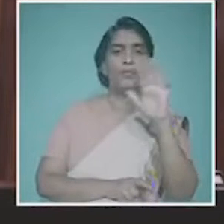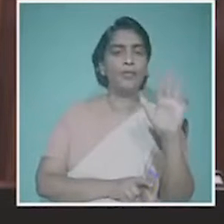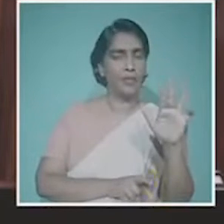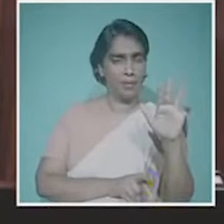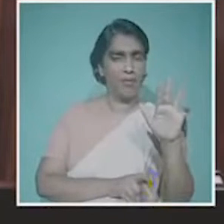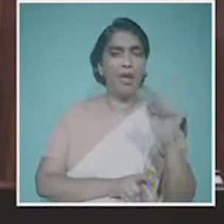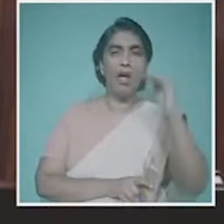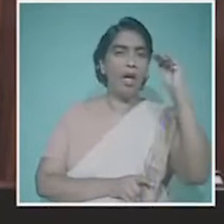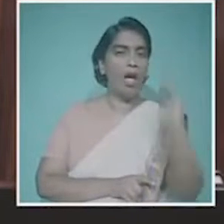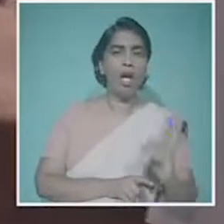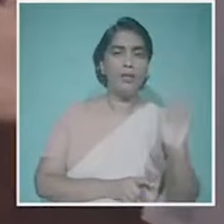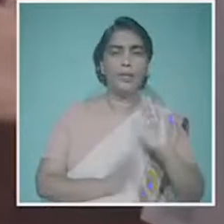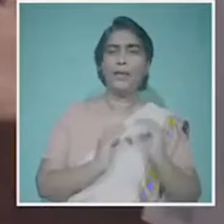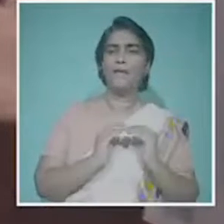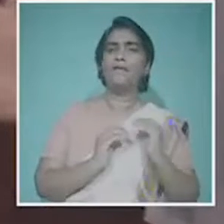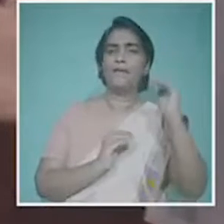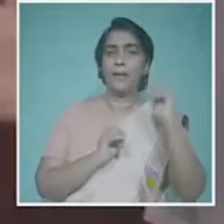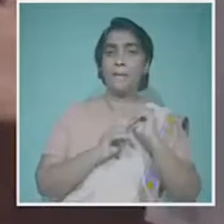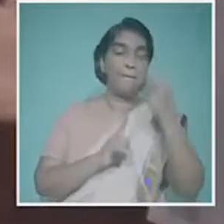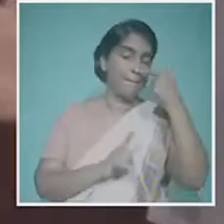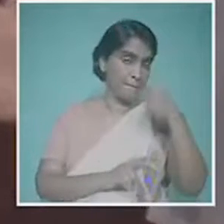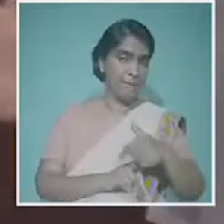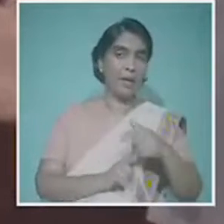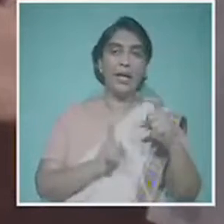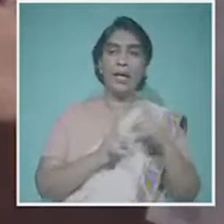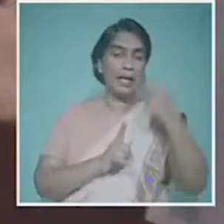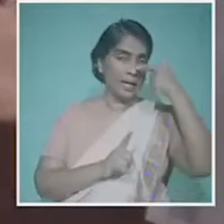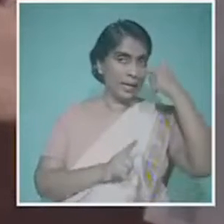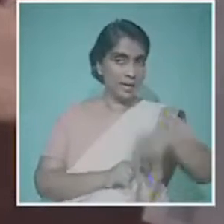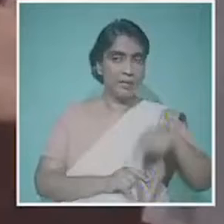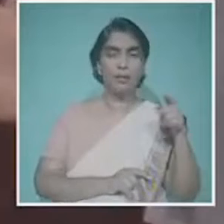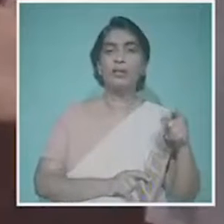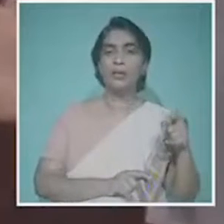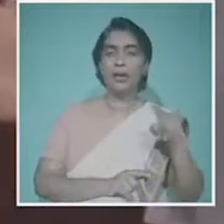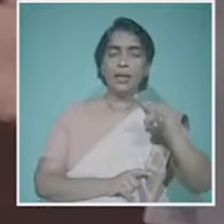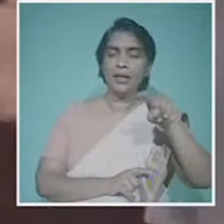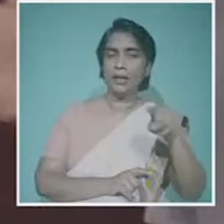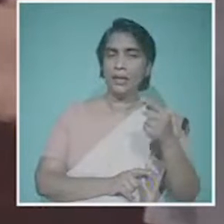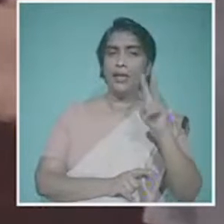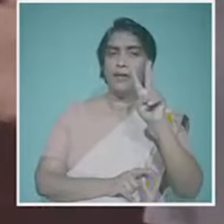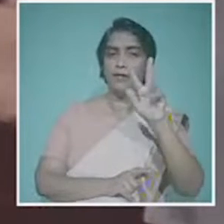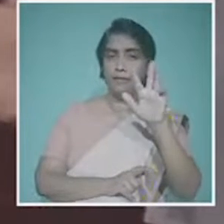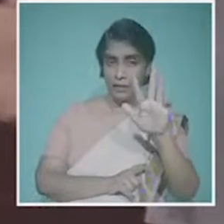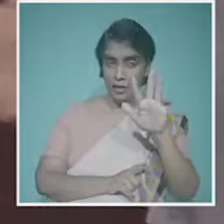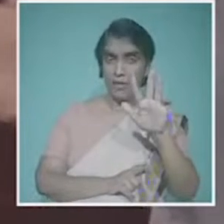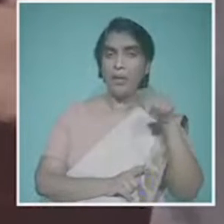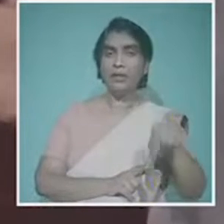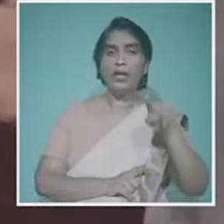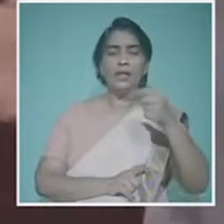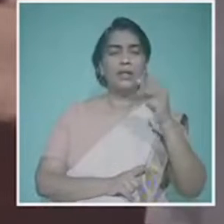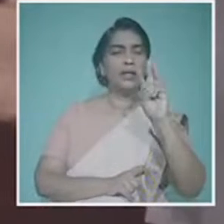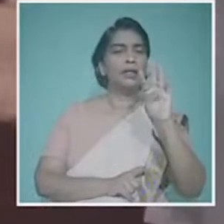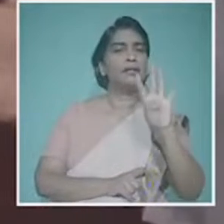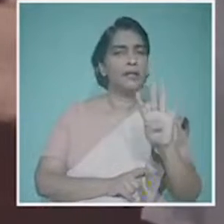ඒ කියන්නේ අඩුවීමක් නෙවෙයි වැඩිවීමක් තියෙන්නේ පෙට්‍රල් වල. දැන් ඩීසල් වල ගත්තොත් 129 තිබ්බ එක 134